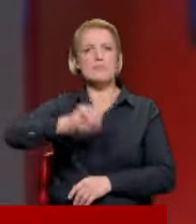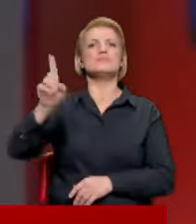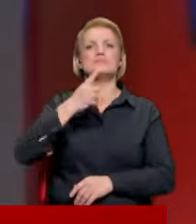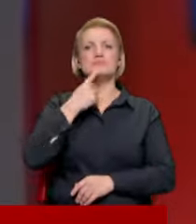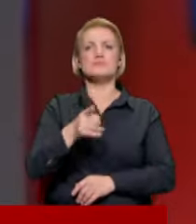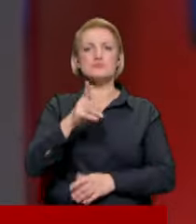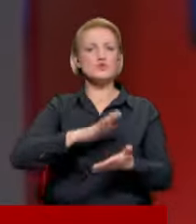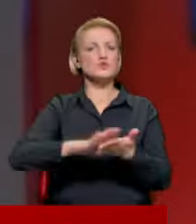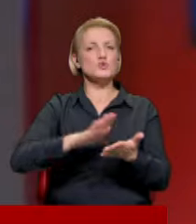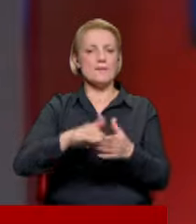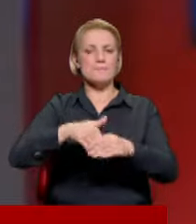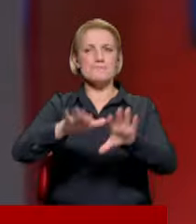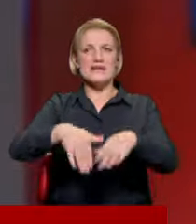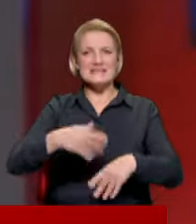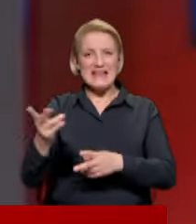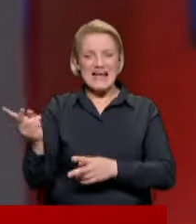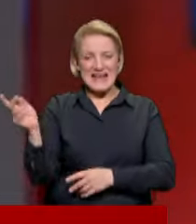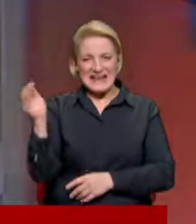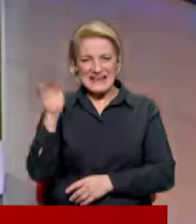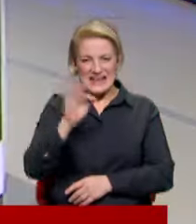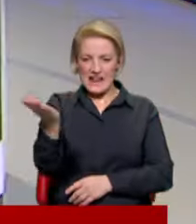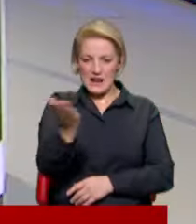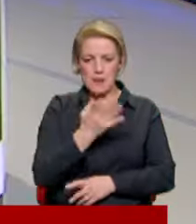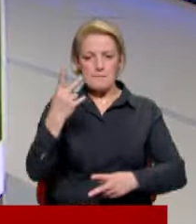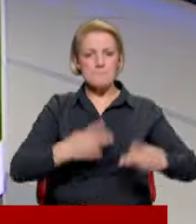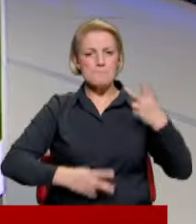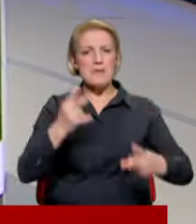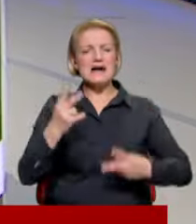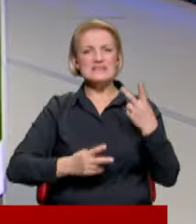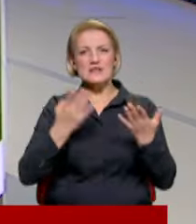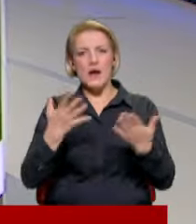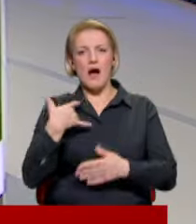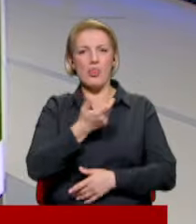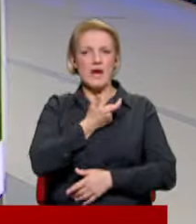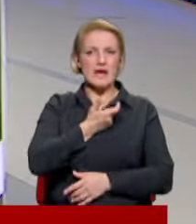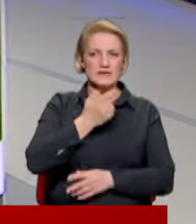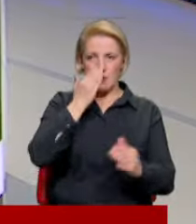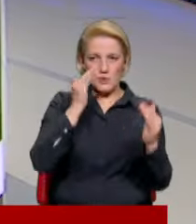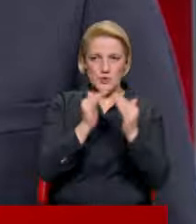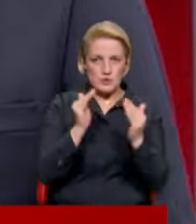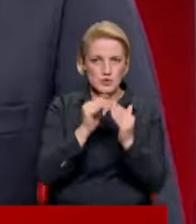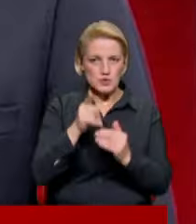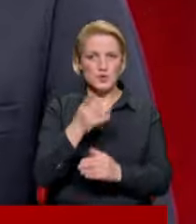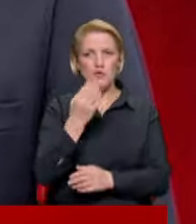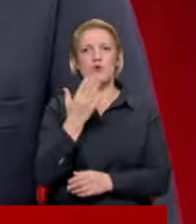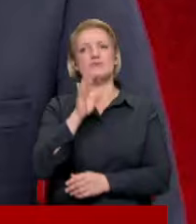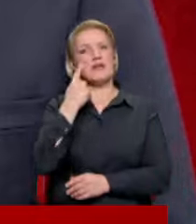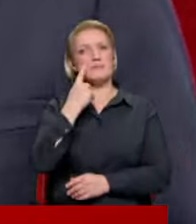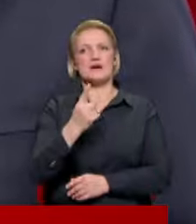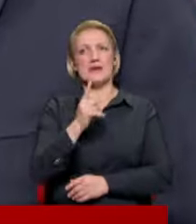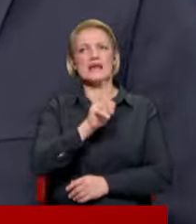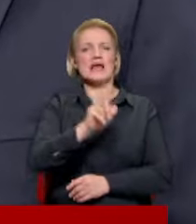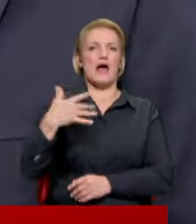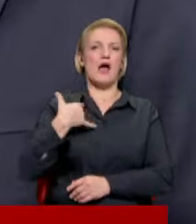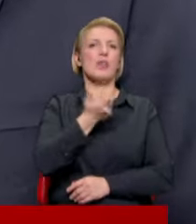Zaten bu düzenleme meclise sevk edildiği andan itibaren bazı açılardan anayasaya uygunluğunun olup olmadığına bakıp gerekirse